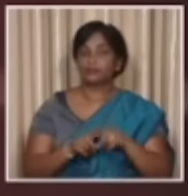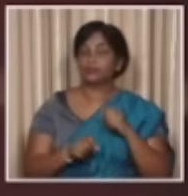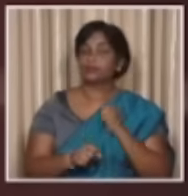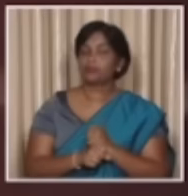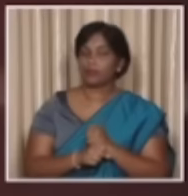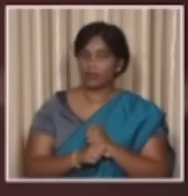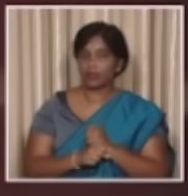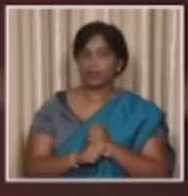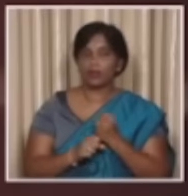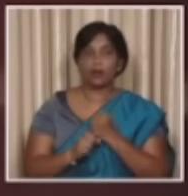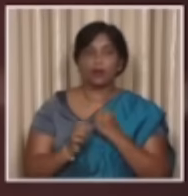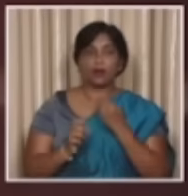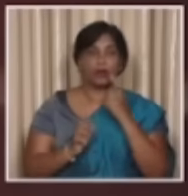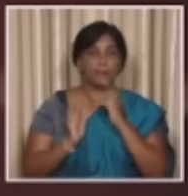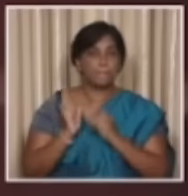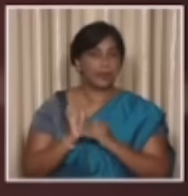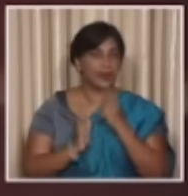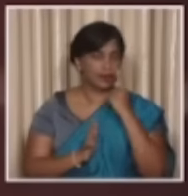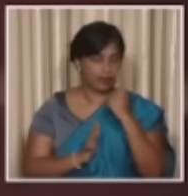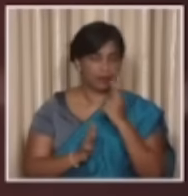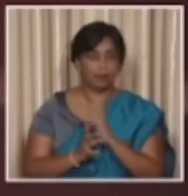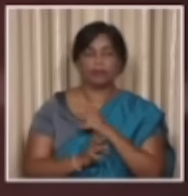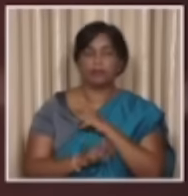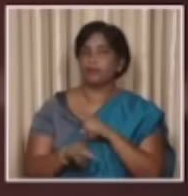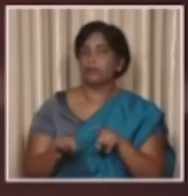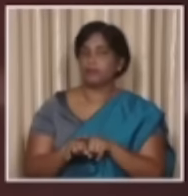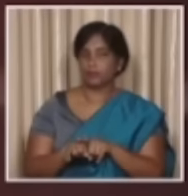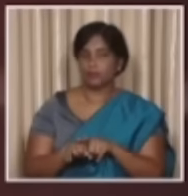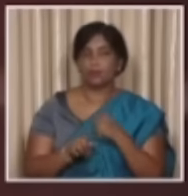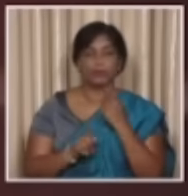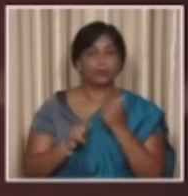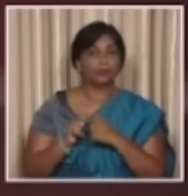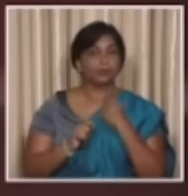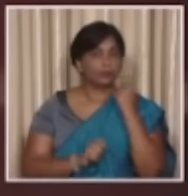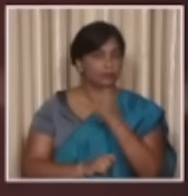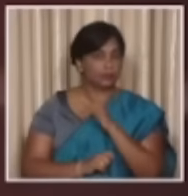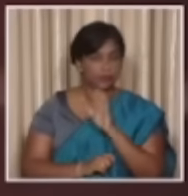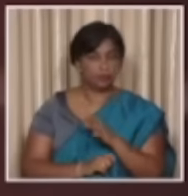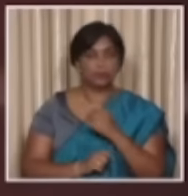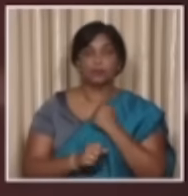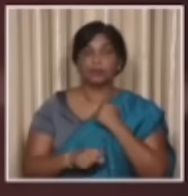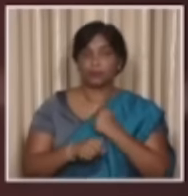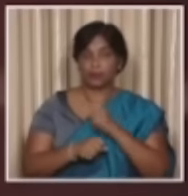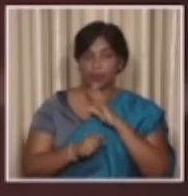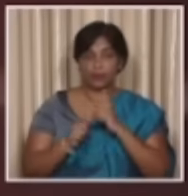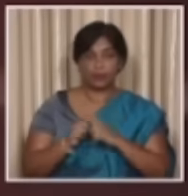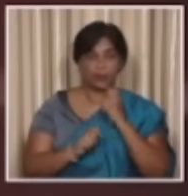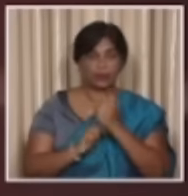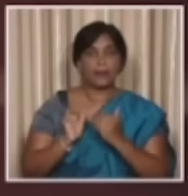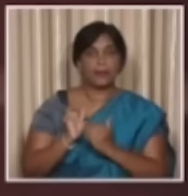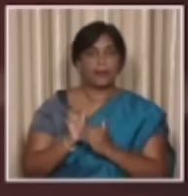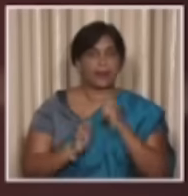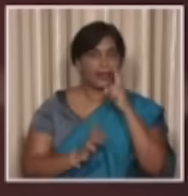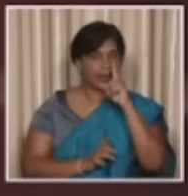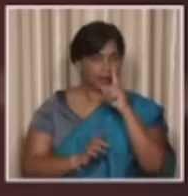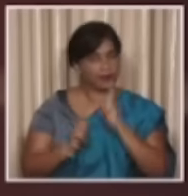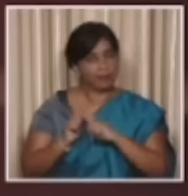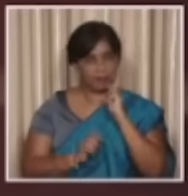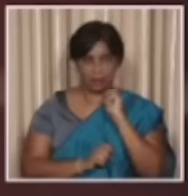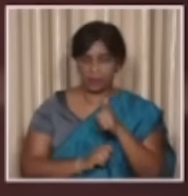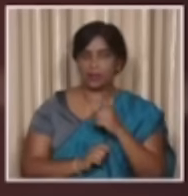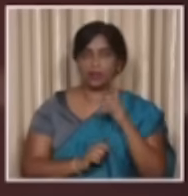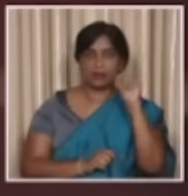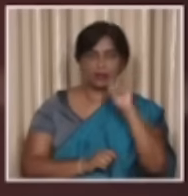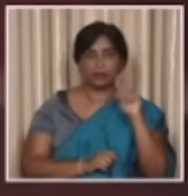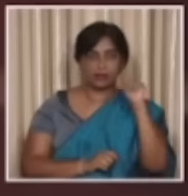විසින් රුපියල් මිලියනයක් ඒ අතරින් මුදල් ගෙවලා තිබෙනවා රජය විසින් ගෙවිය යුතු රුපියල් මිලියන 1යි